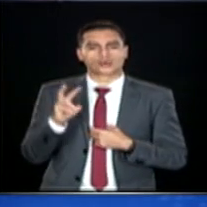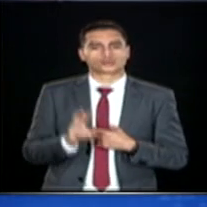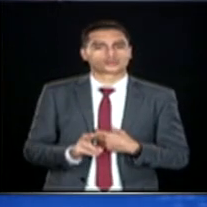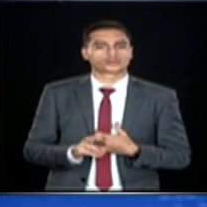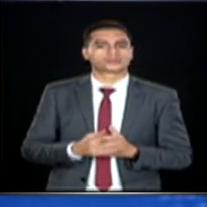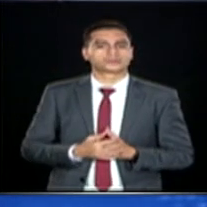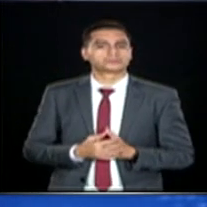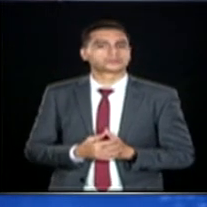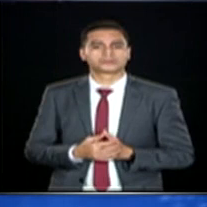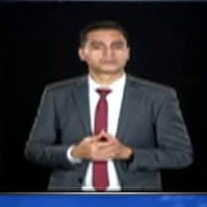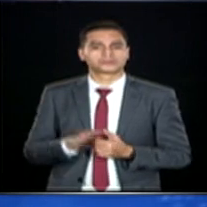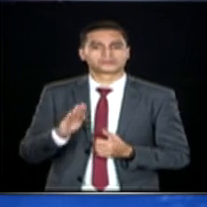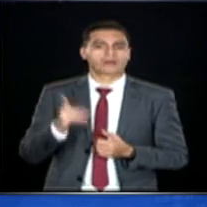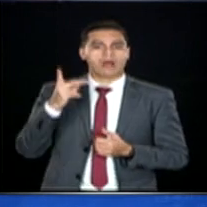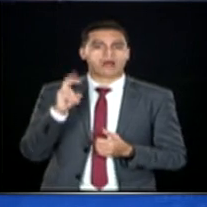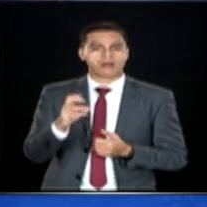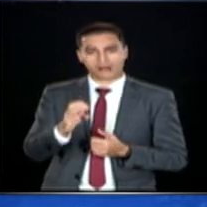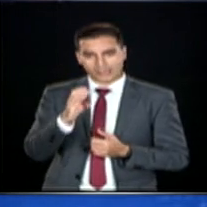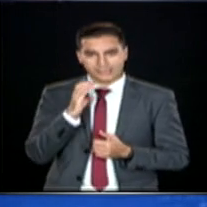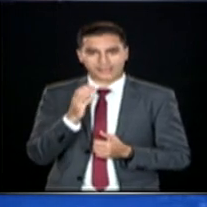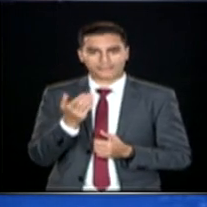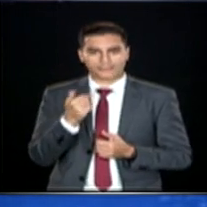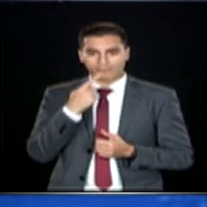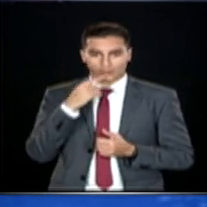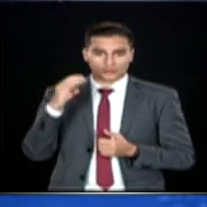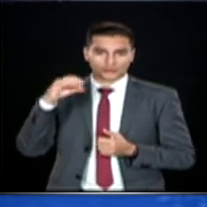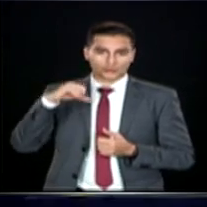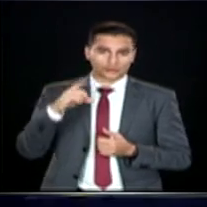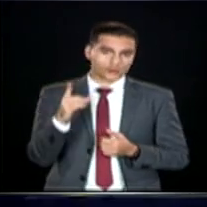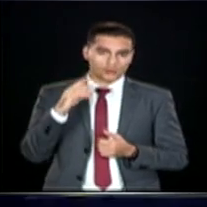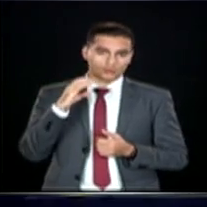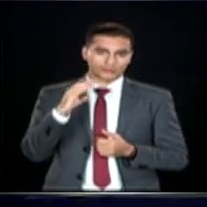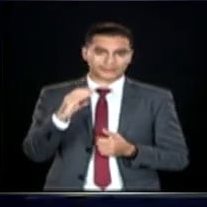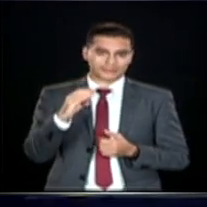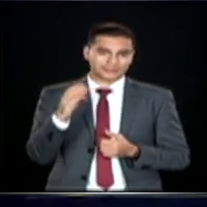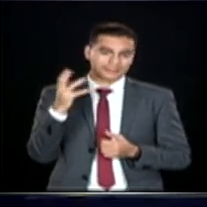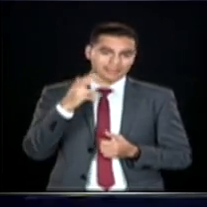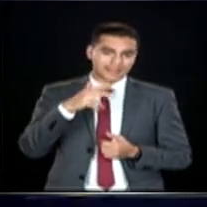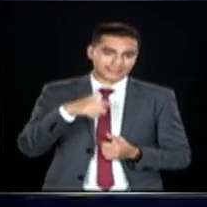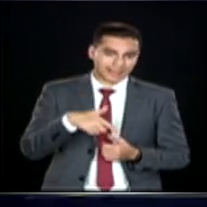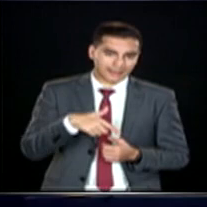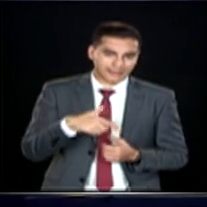1923. سارة إجابتك؟ جورج السادس. جورج السادس